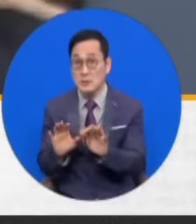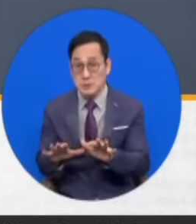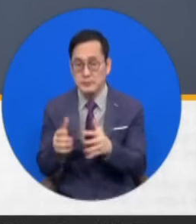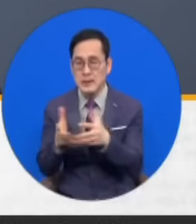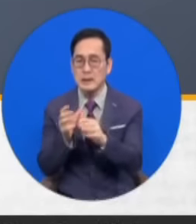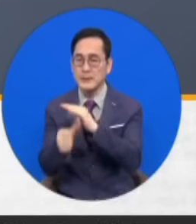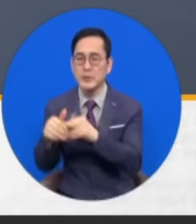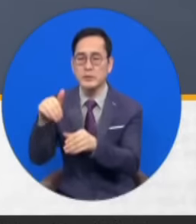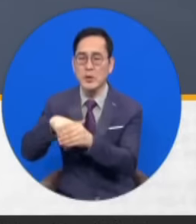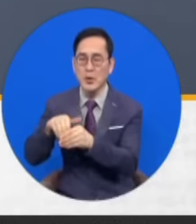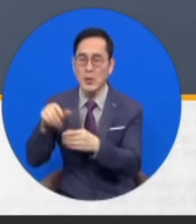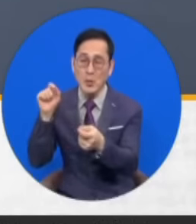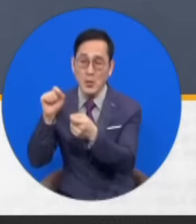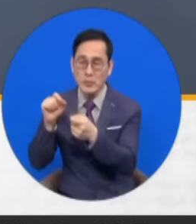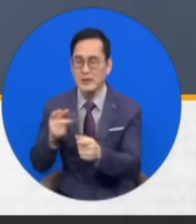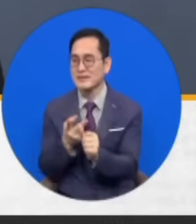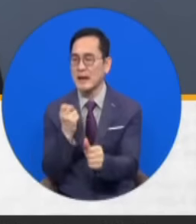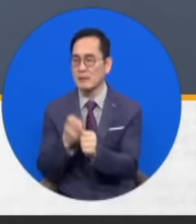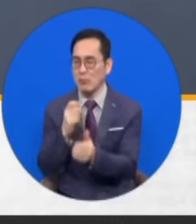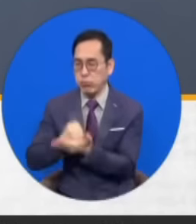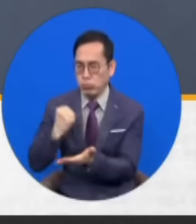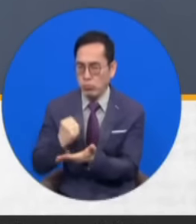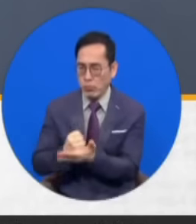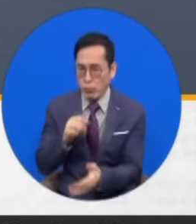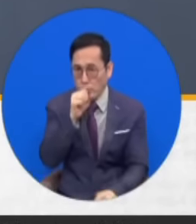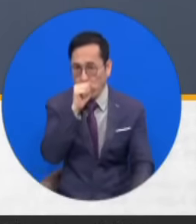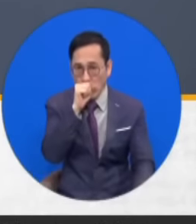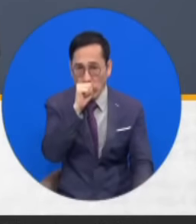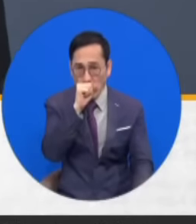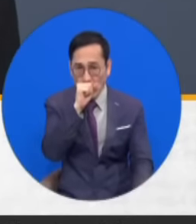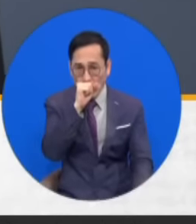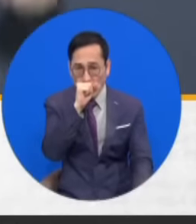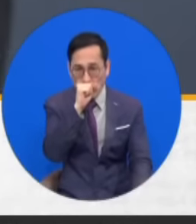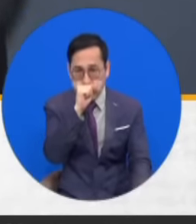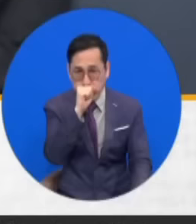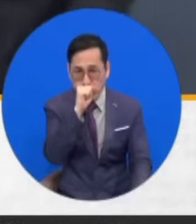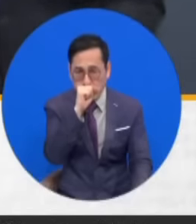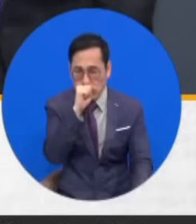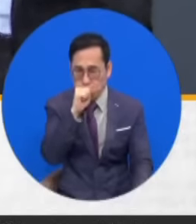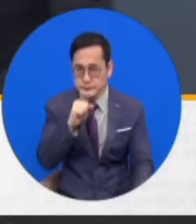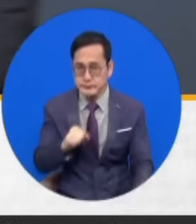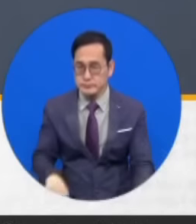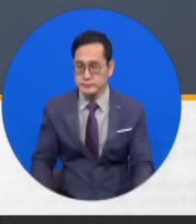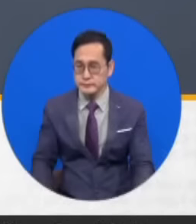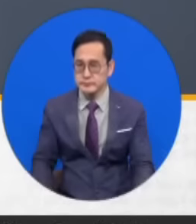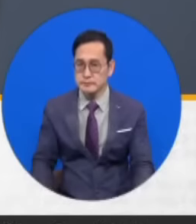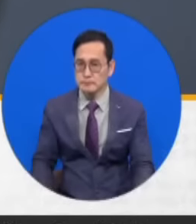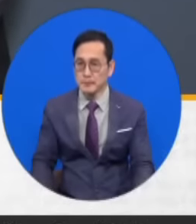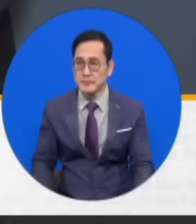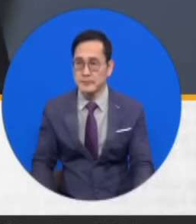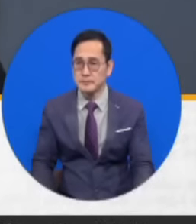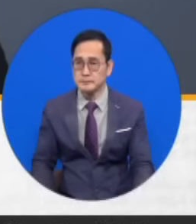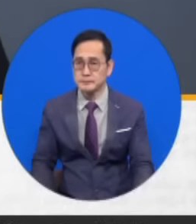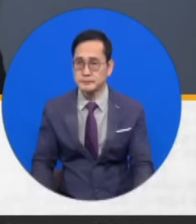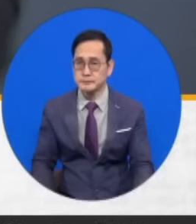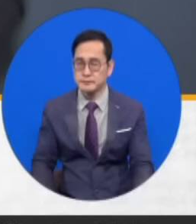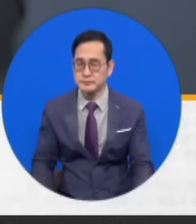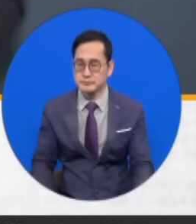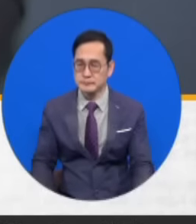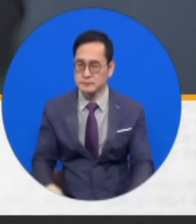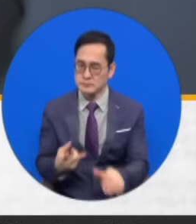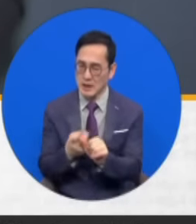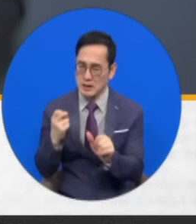당의 대표가 되겠다는 분들이 탄핵을 이렇게 쉽게 언급하는 것을 보고 이유를 저는 모르겠고 이분들이 이 정도밖에 안 되나